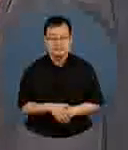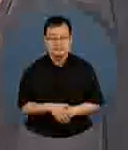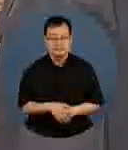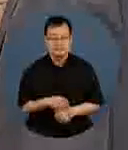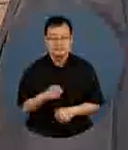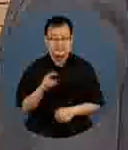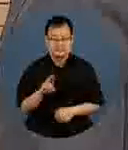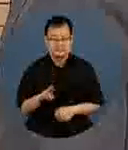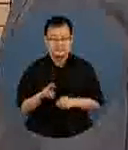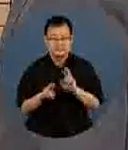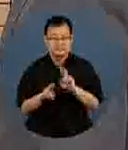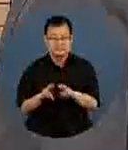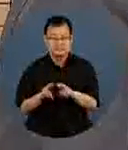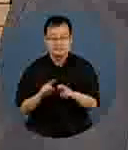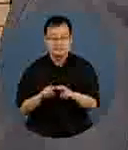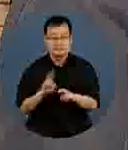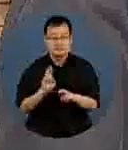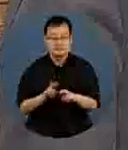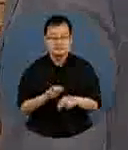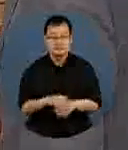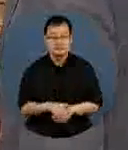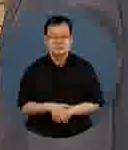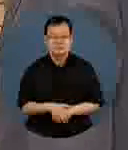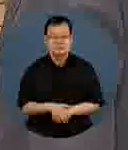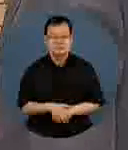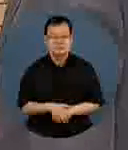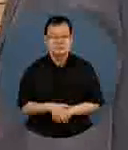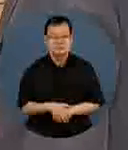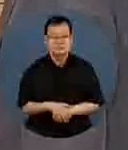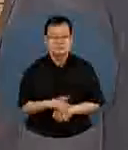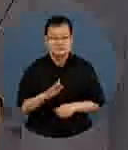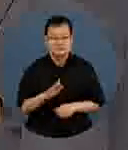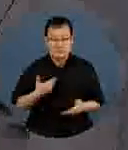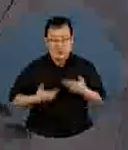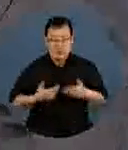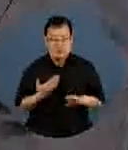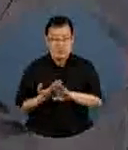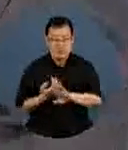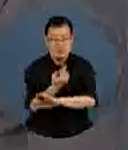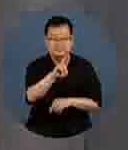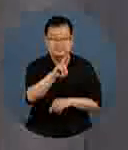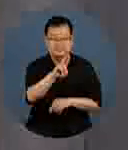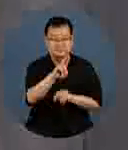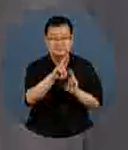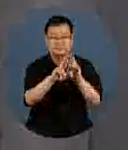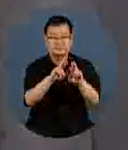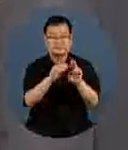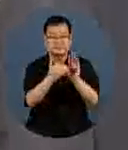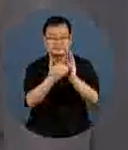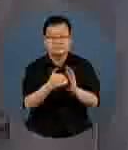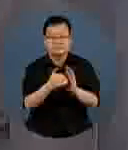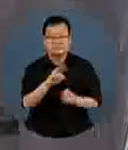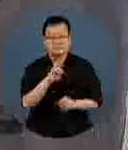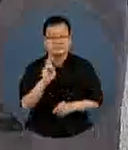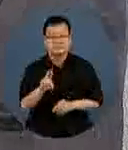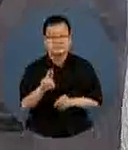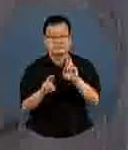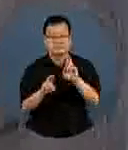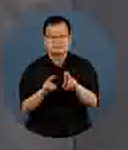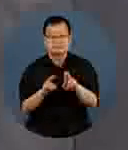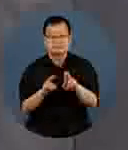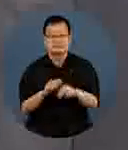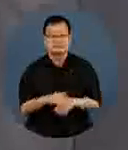하나 젖혀서 침착하게 늘어뒀습니다. 자, 이제는 바쁘게 손을 이쪽으로 네, 옮겼습니다. 맞고 끼워서 갖다